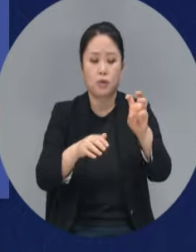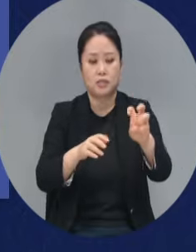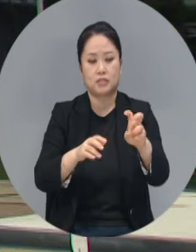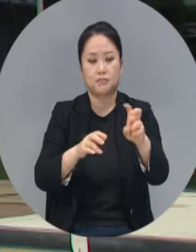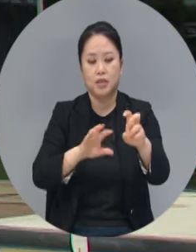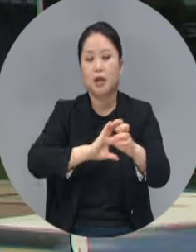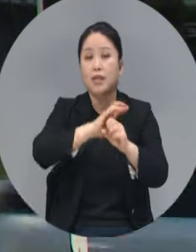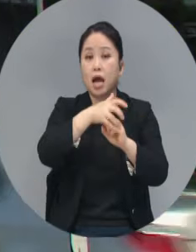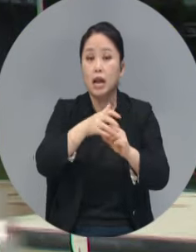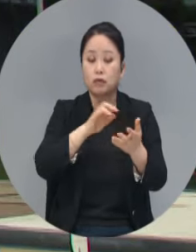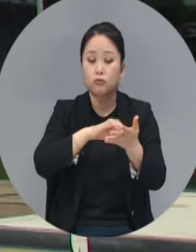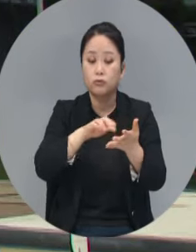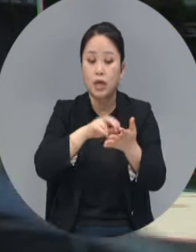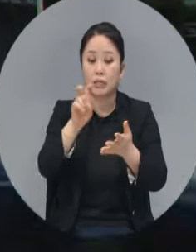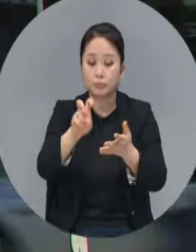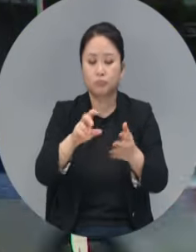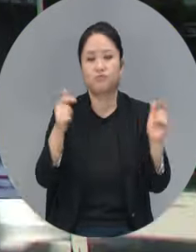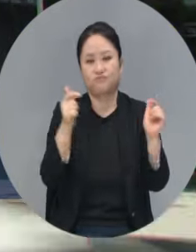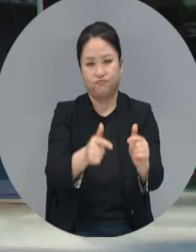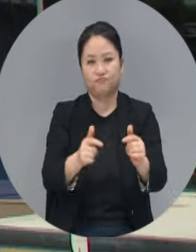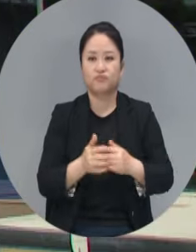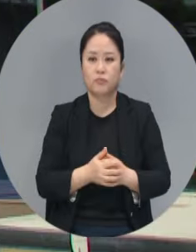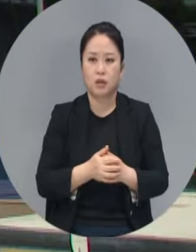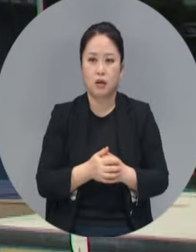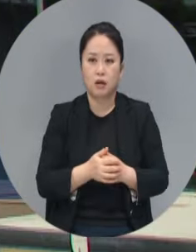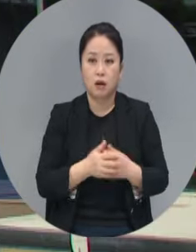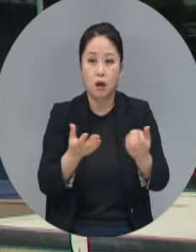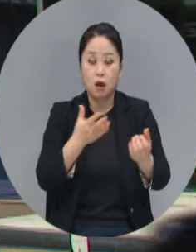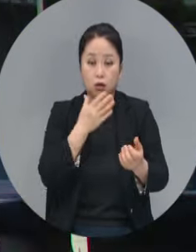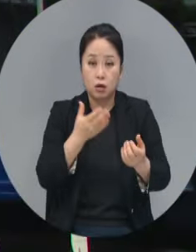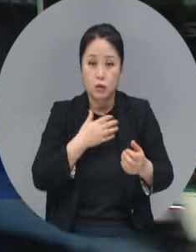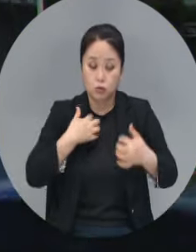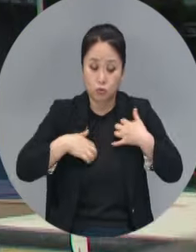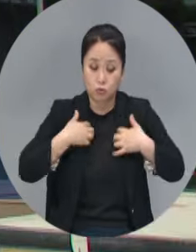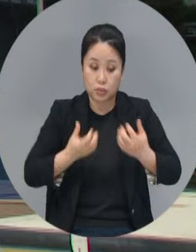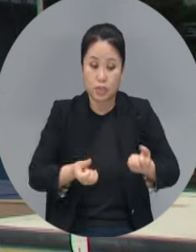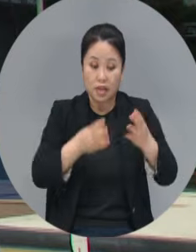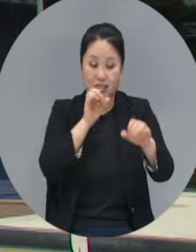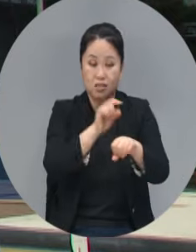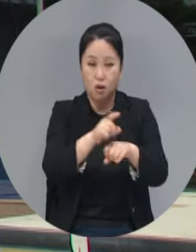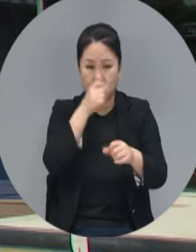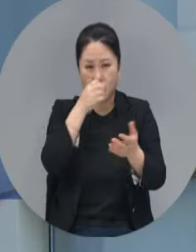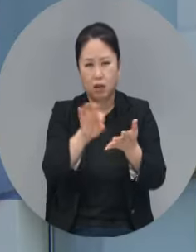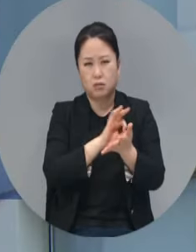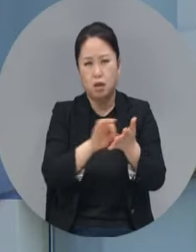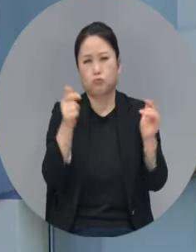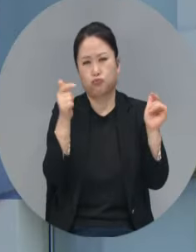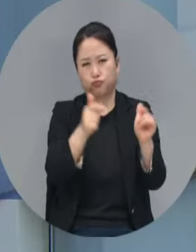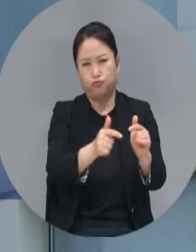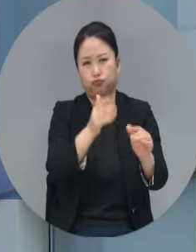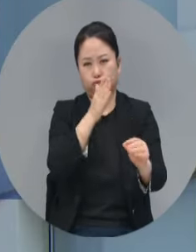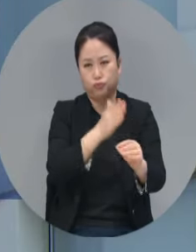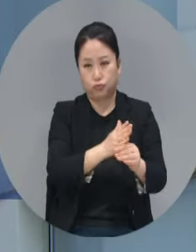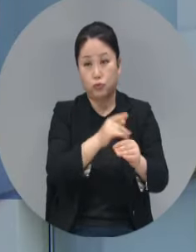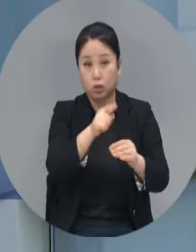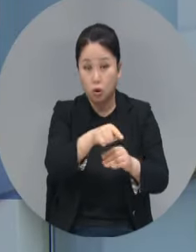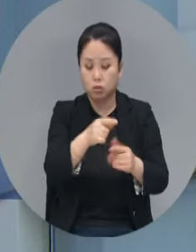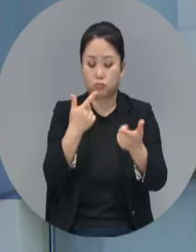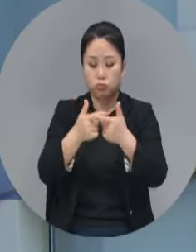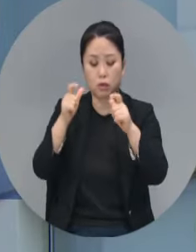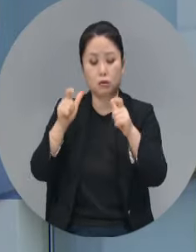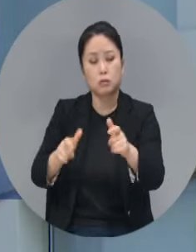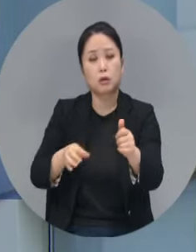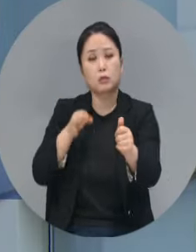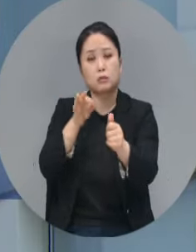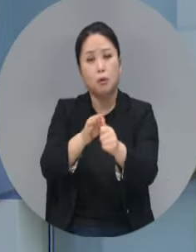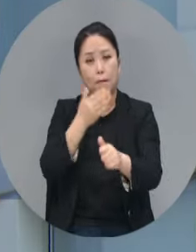줄었습니다. 축제성 예산을 좀 줄이는 방향으로 가고 있고요. 뭐 이거는 이제 지역에서 좀 지원해야 할 수